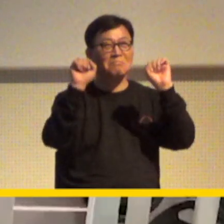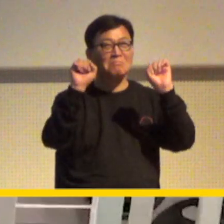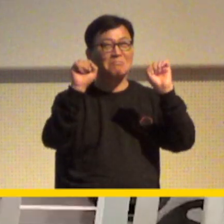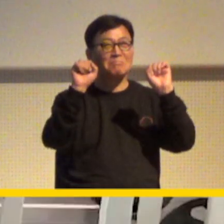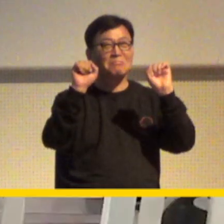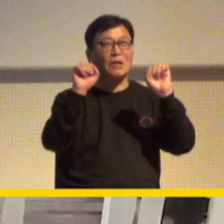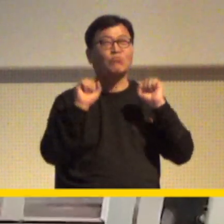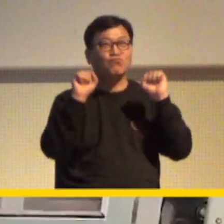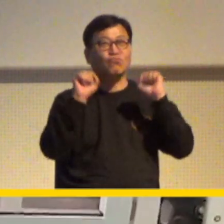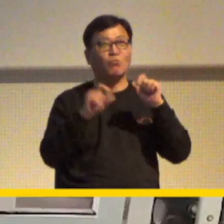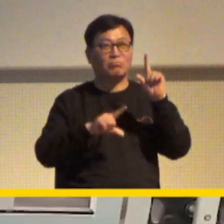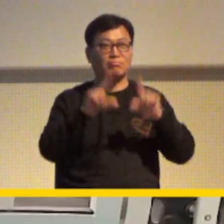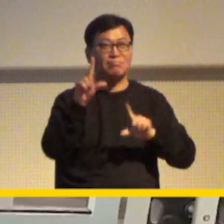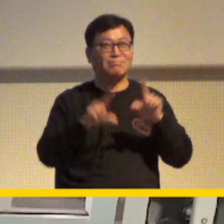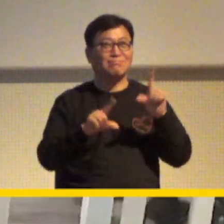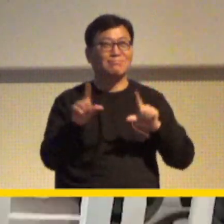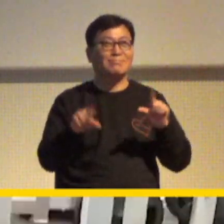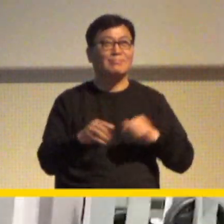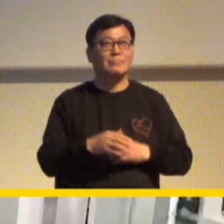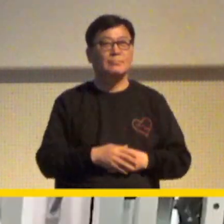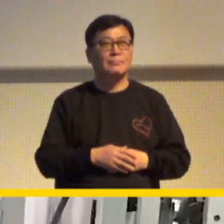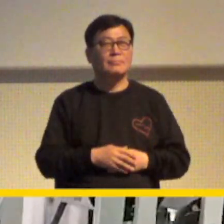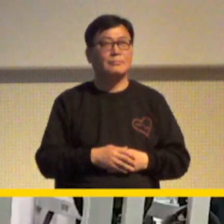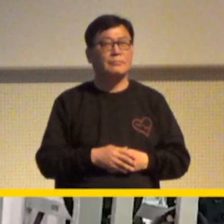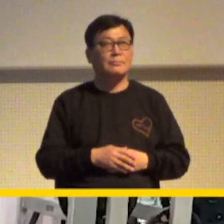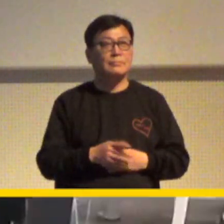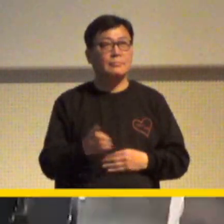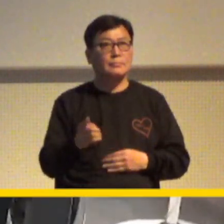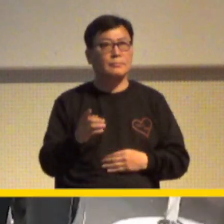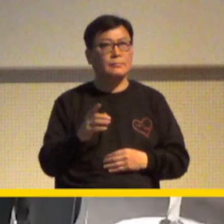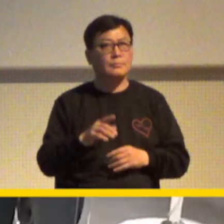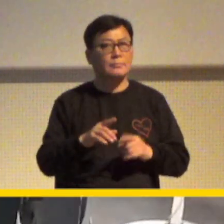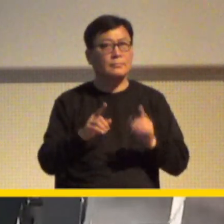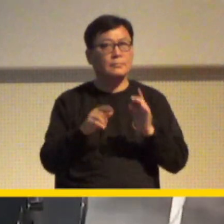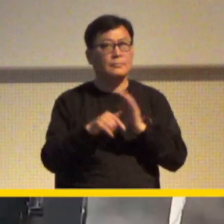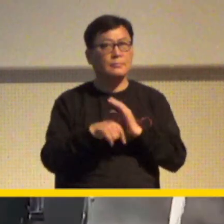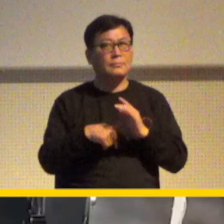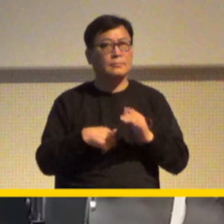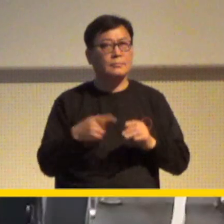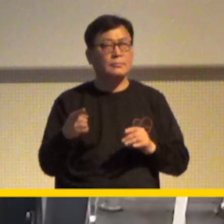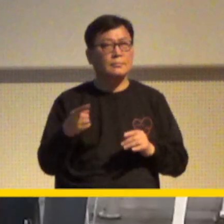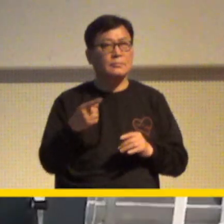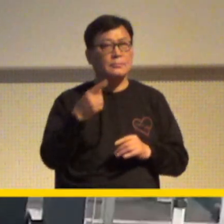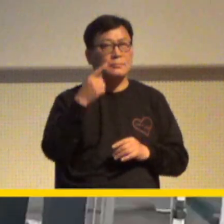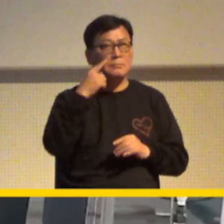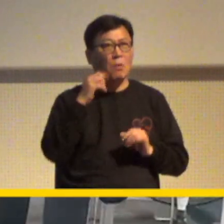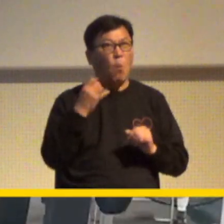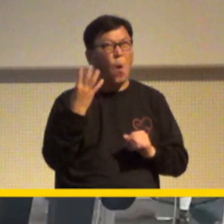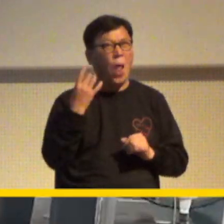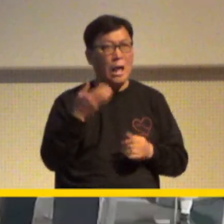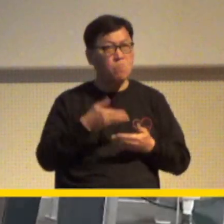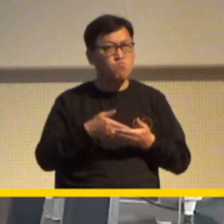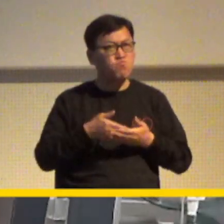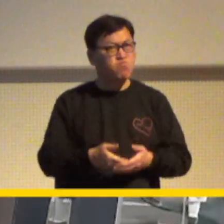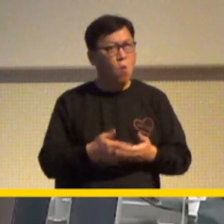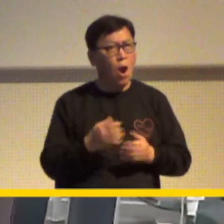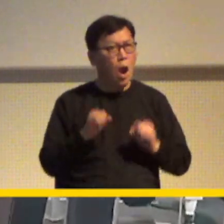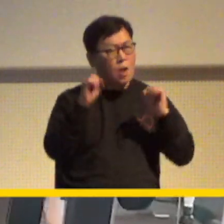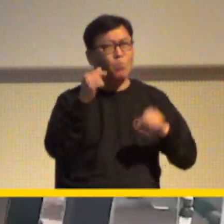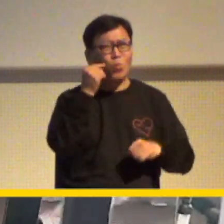욕을 하십니다. 네. 사실 저날 저 원래 저렇게 못 들어요. 못